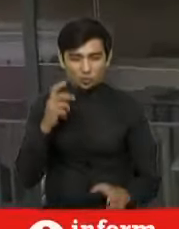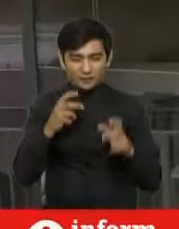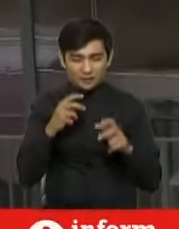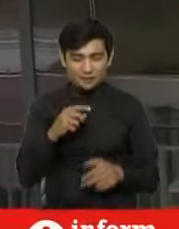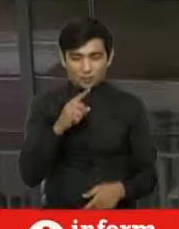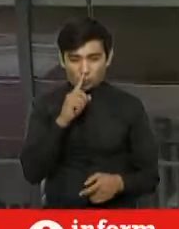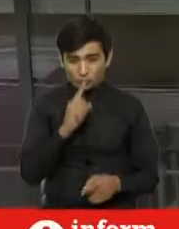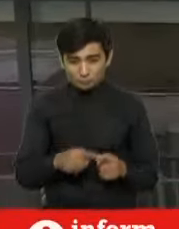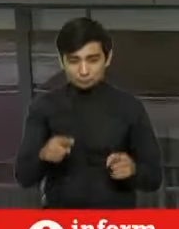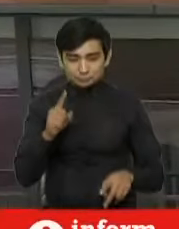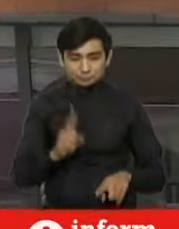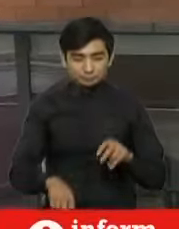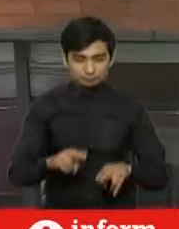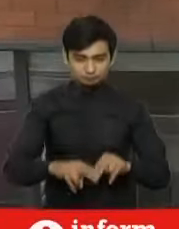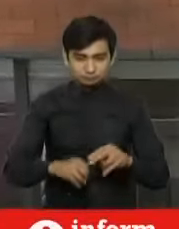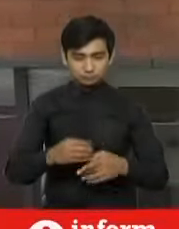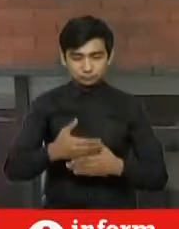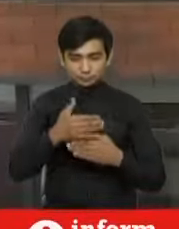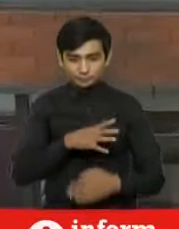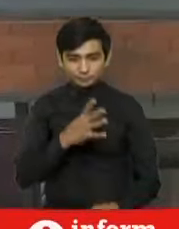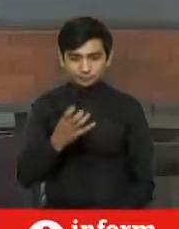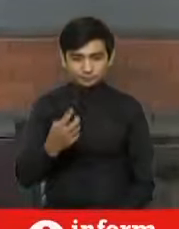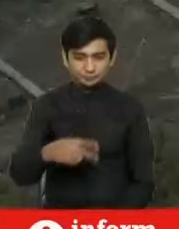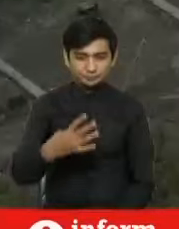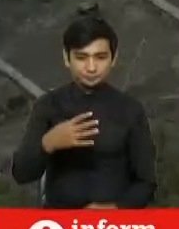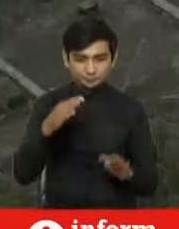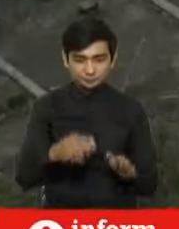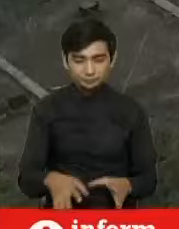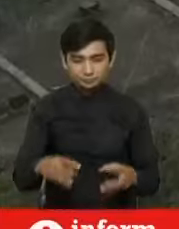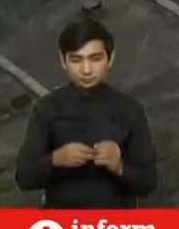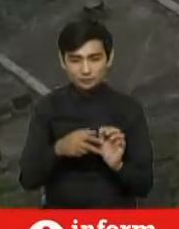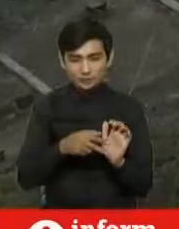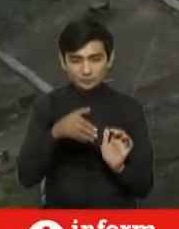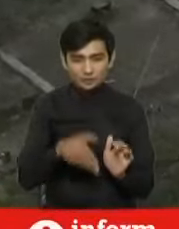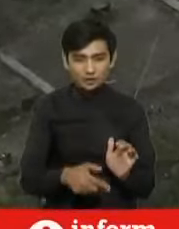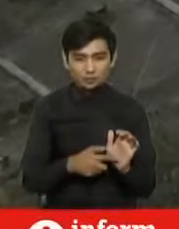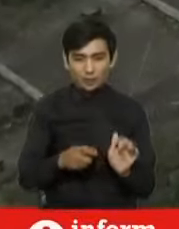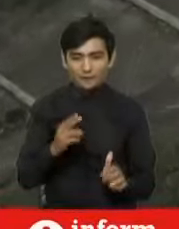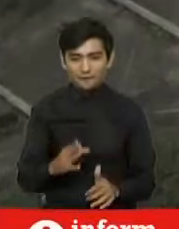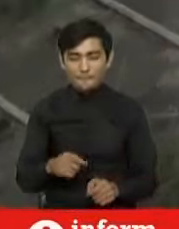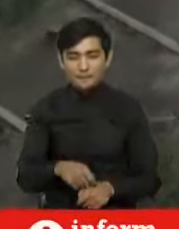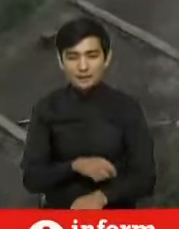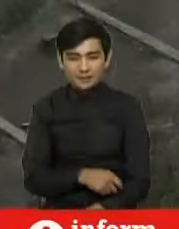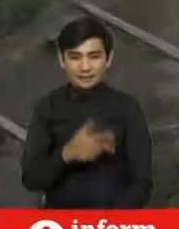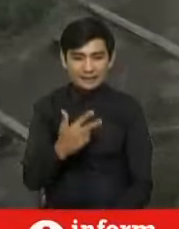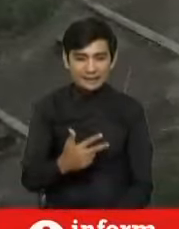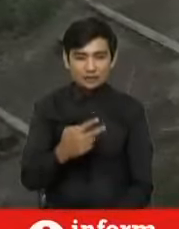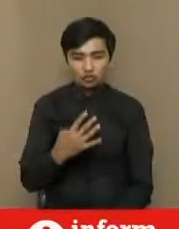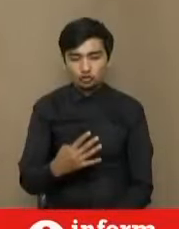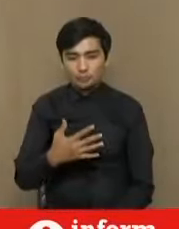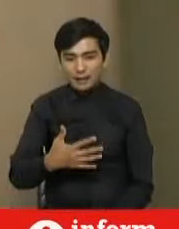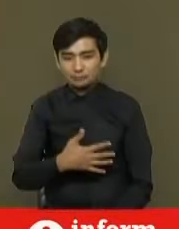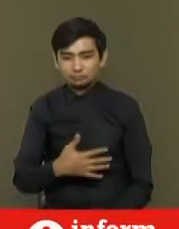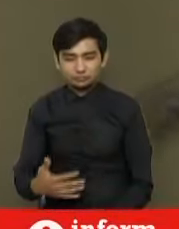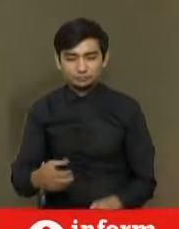биылдан бастап 424 білімгерді жатын орынмен қамтиды. Жалпы аумағы 8700 шаршы метр болатын 3, 5 және 7 қабатты ғимараттар